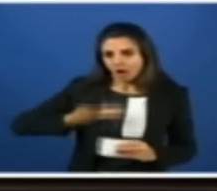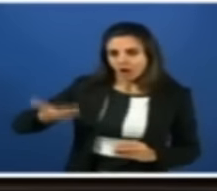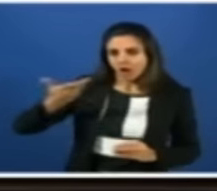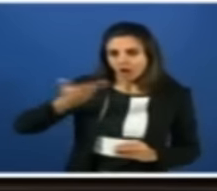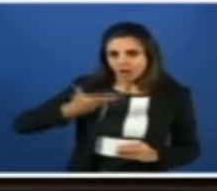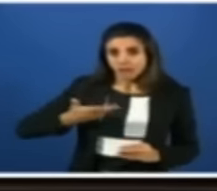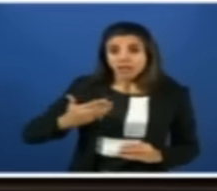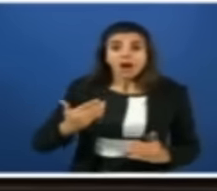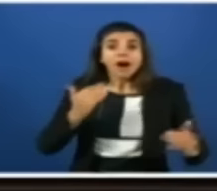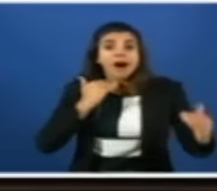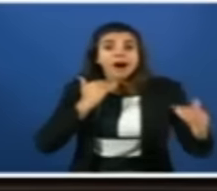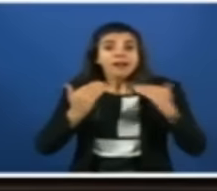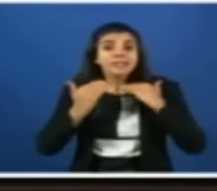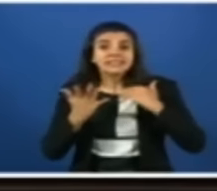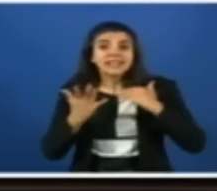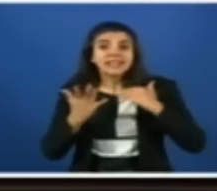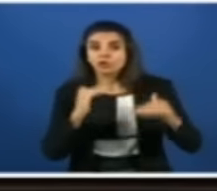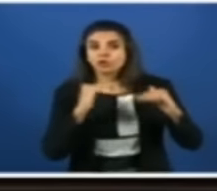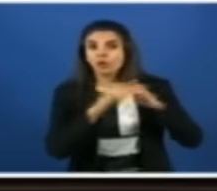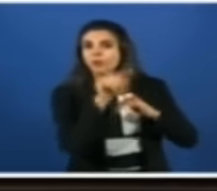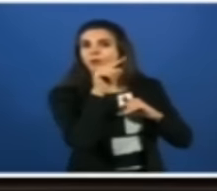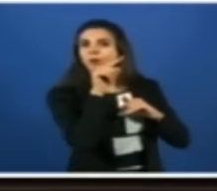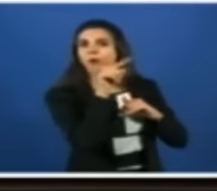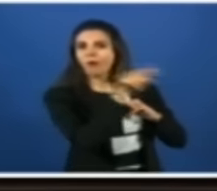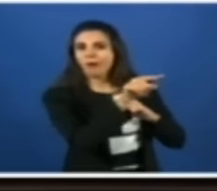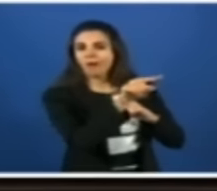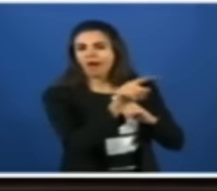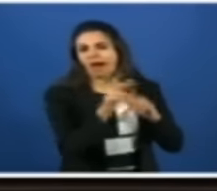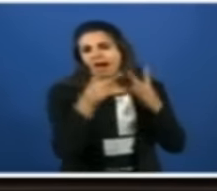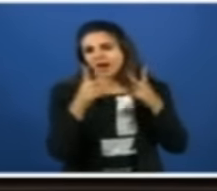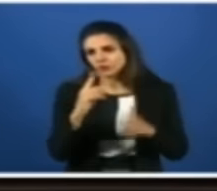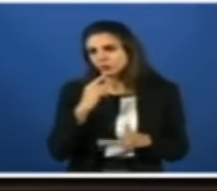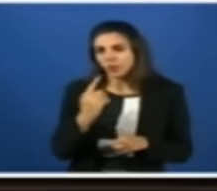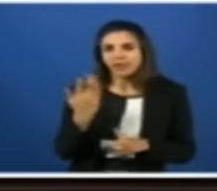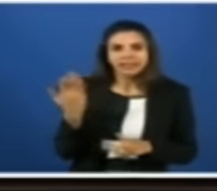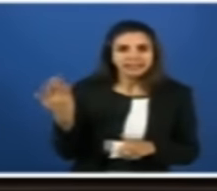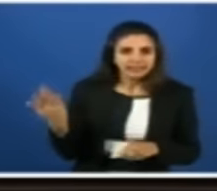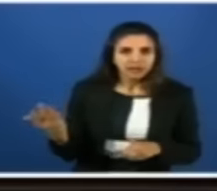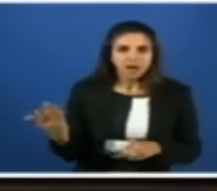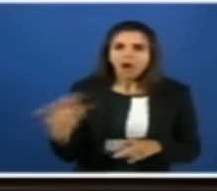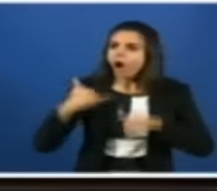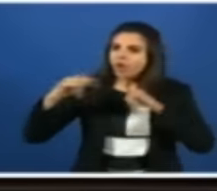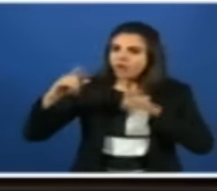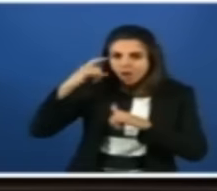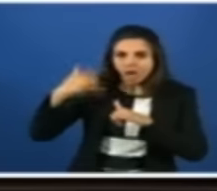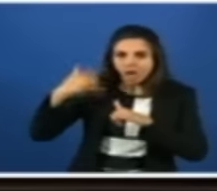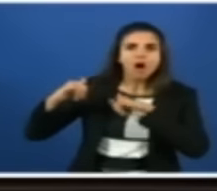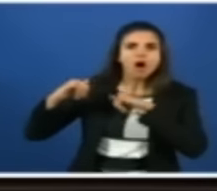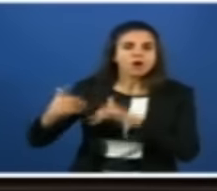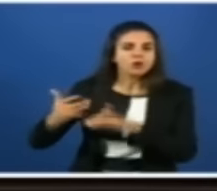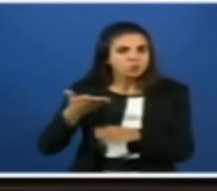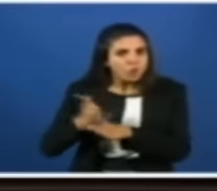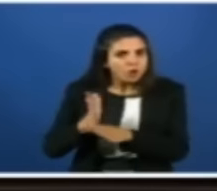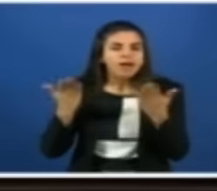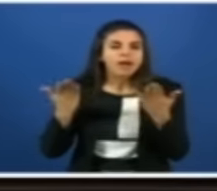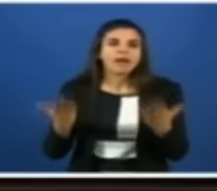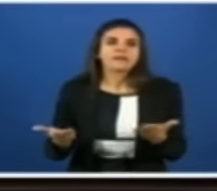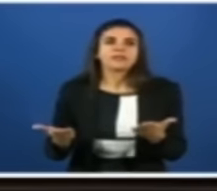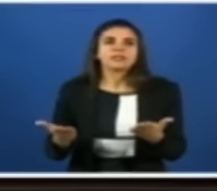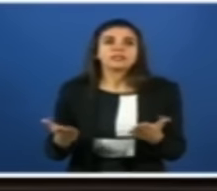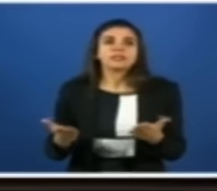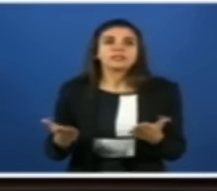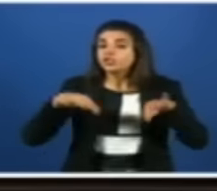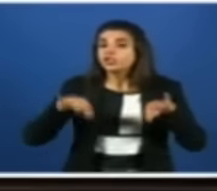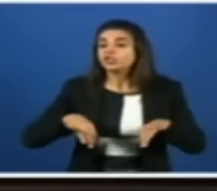Ve adresin de millet olduğunu açıkça söyledi. Biz de aynı şeyi söylüyoruz. O halde